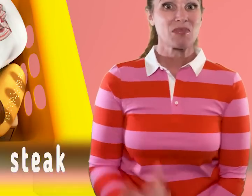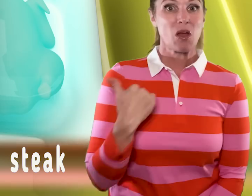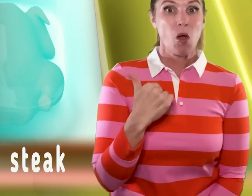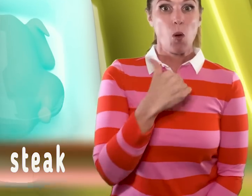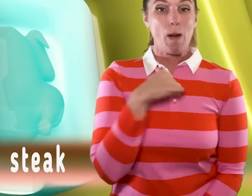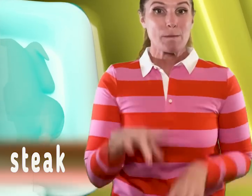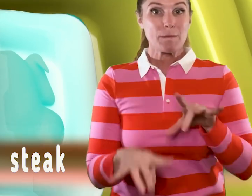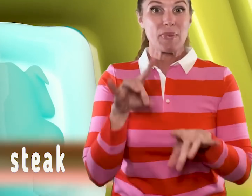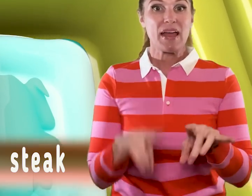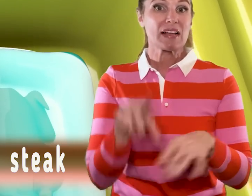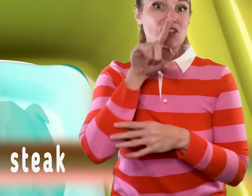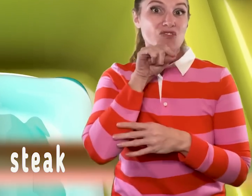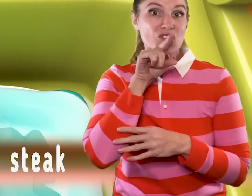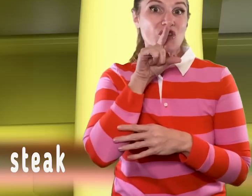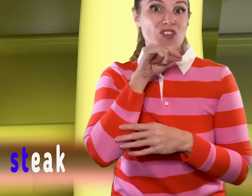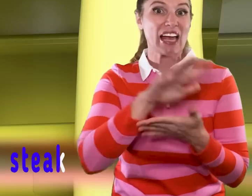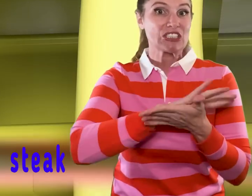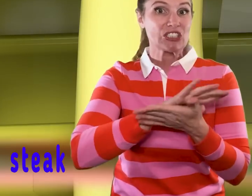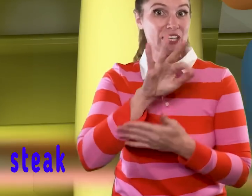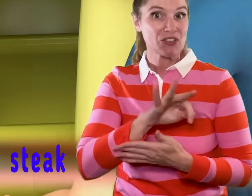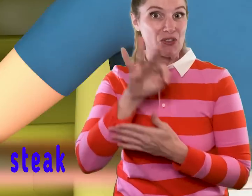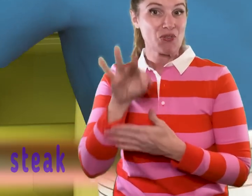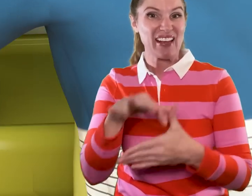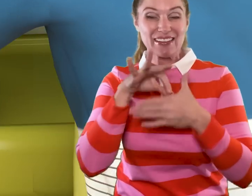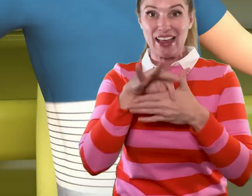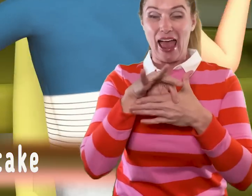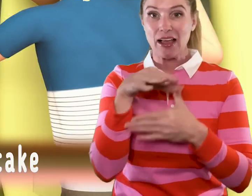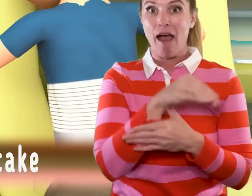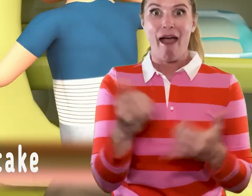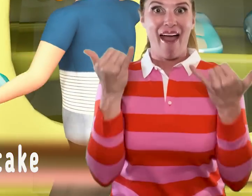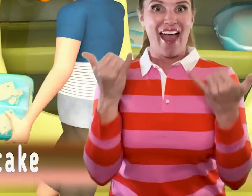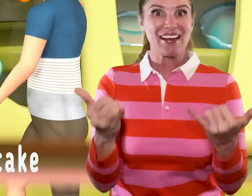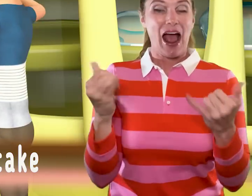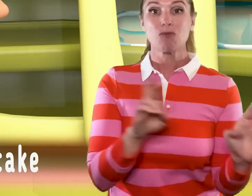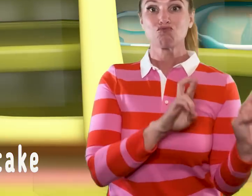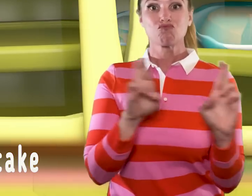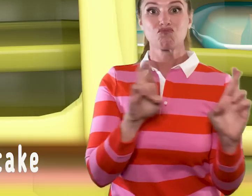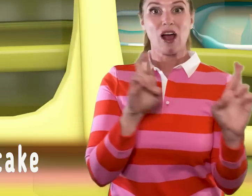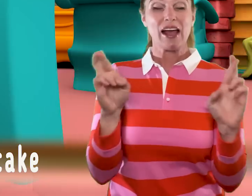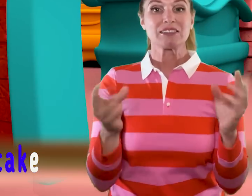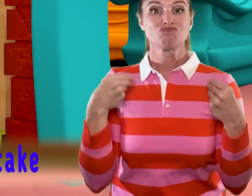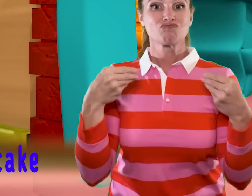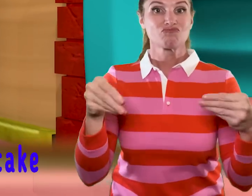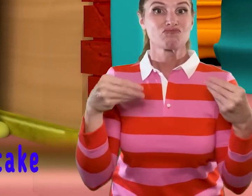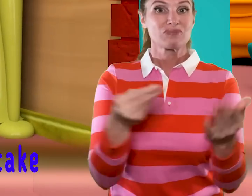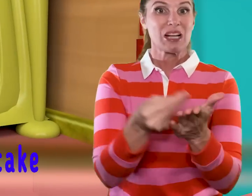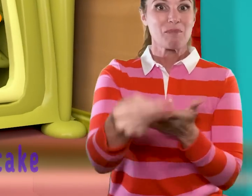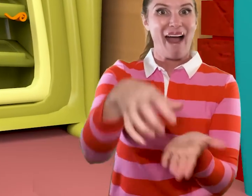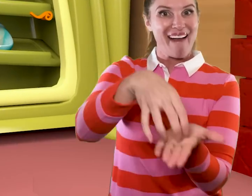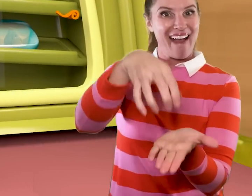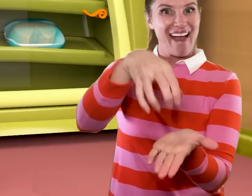beans we pick our chicken cheese fries and steak and now we are ready let's go